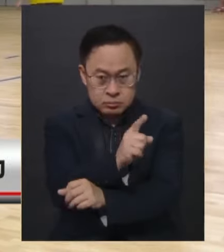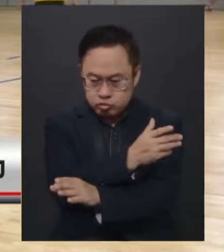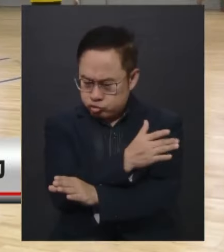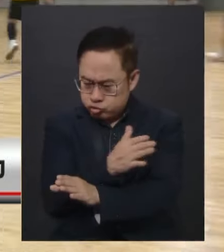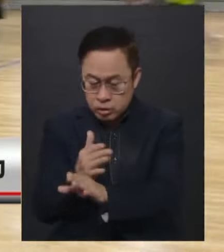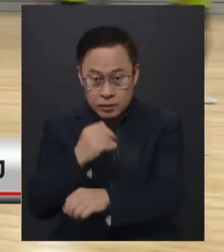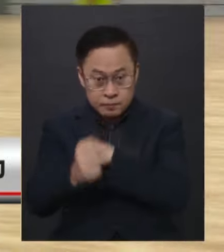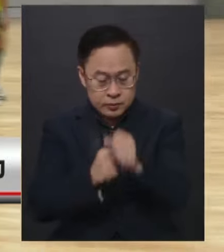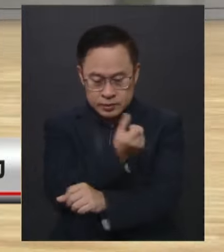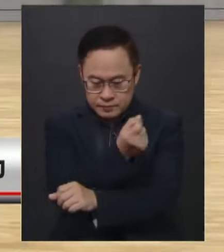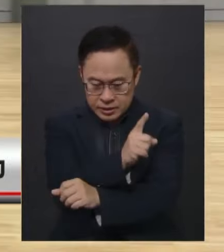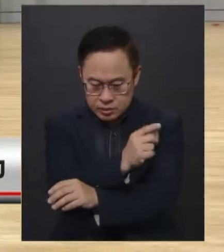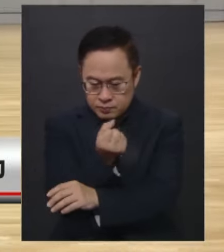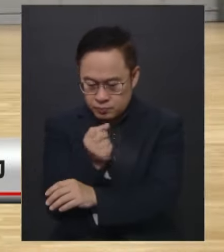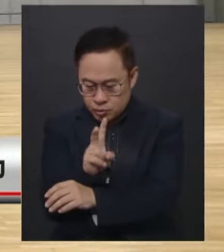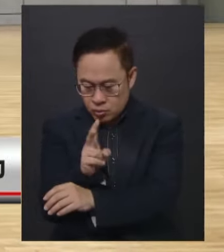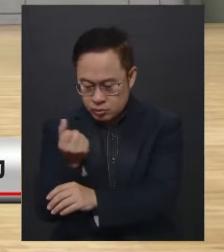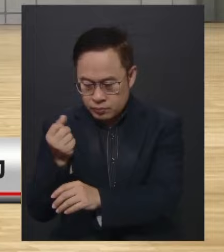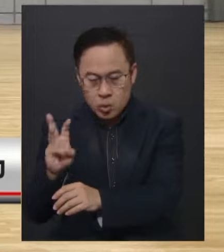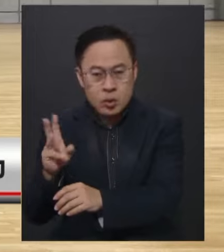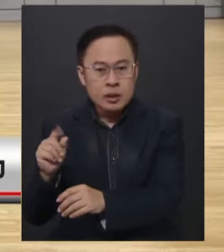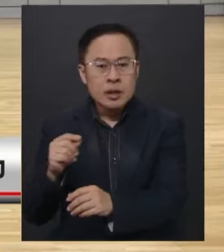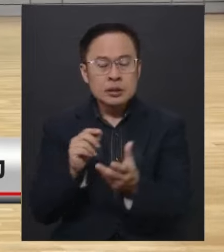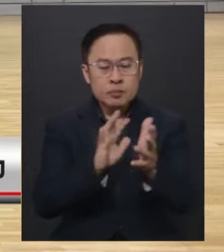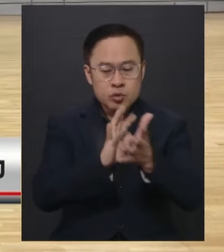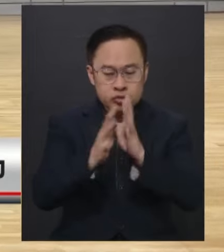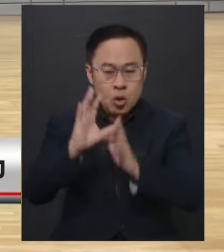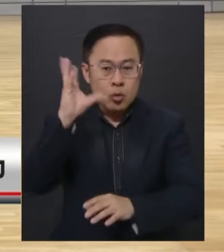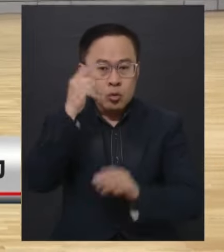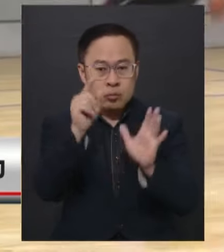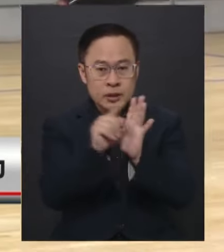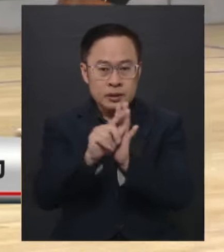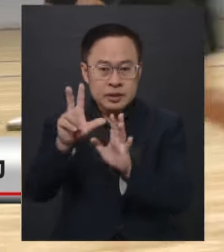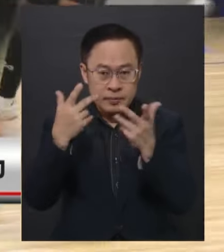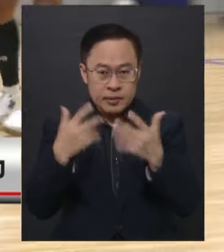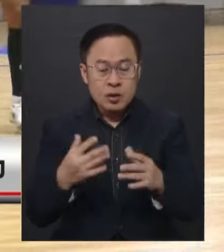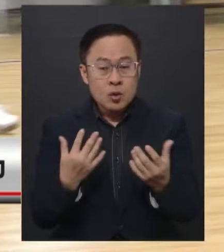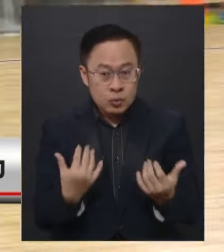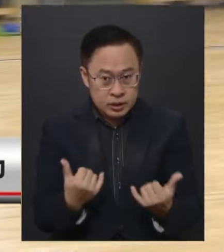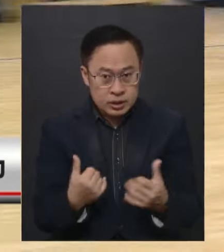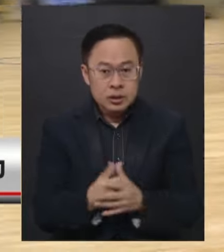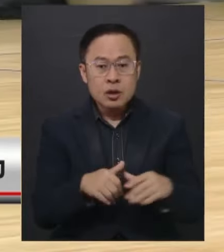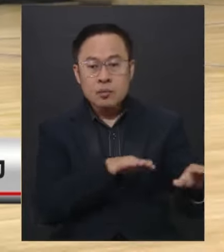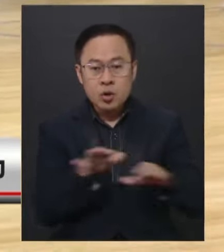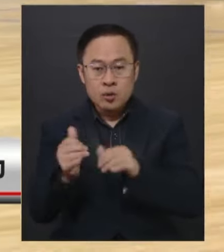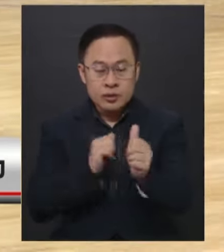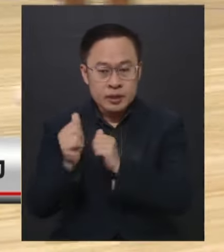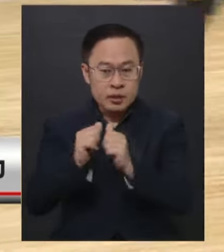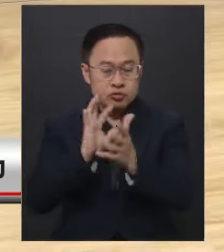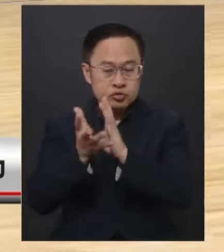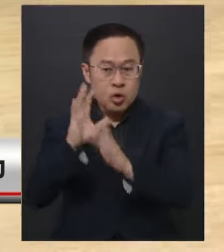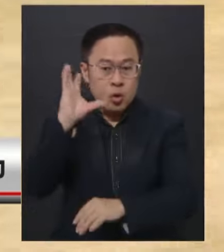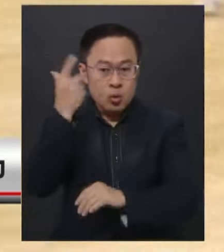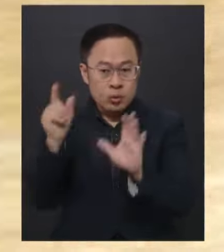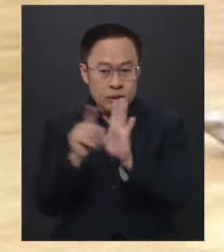ปี2012 2016แล้วก็2021นะครับโดยครั้งนี้เจ้าอามก็พร้อมจะพาทีมชาติไทยเนี่ยไปฟุตซอลโลกครั้งที่